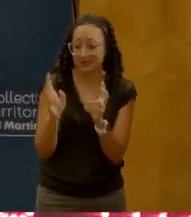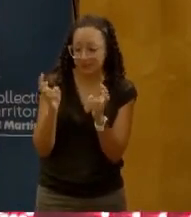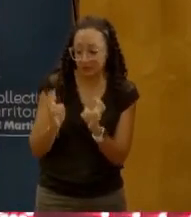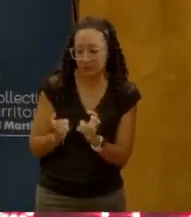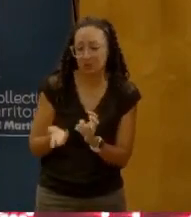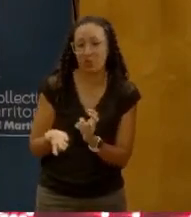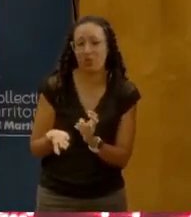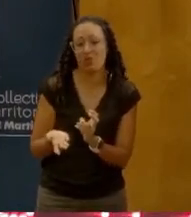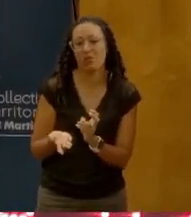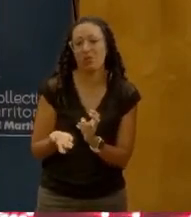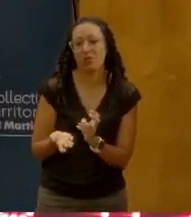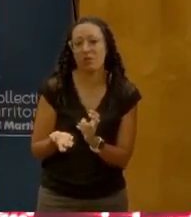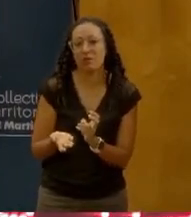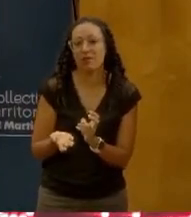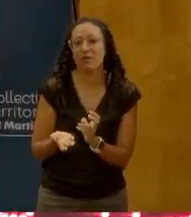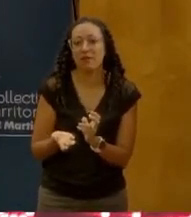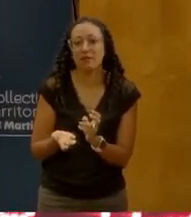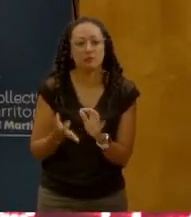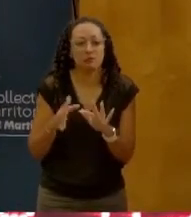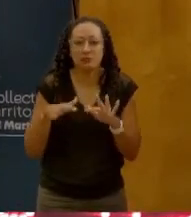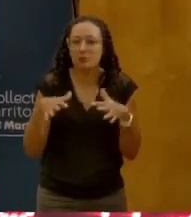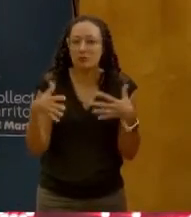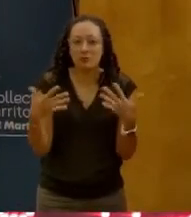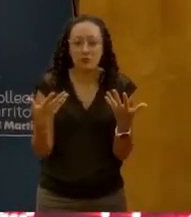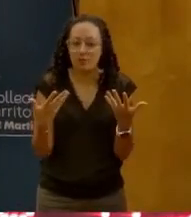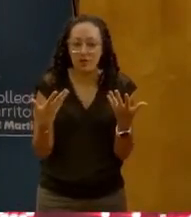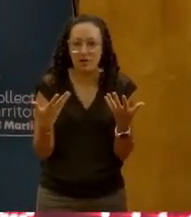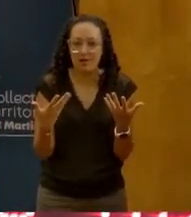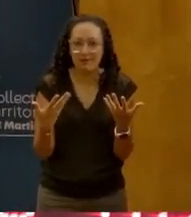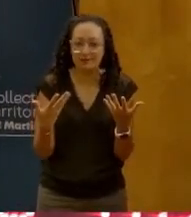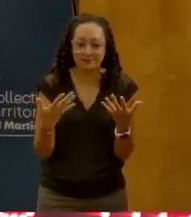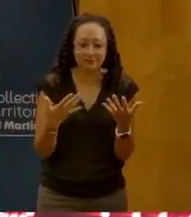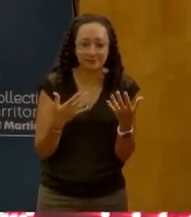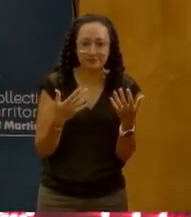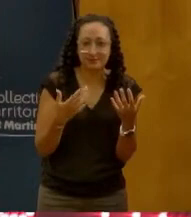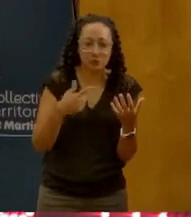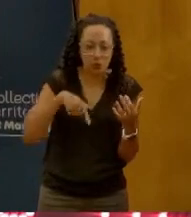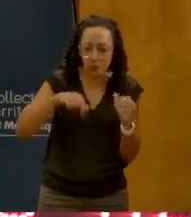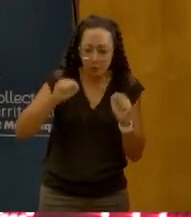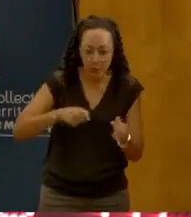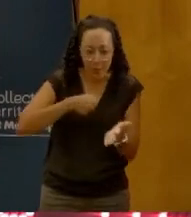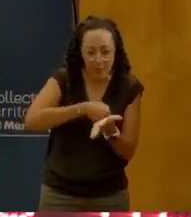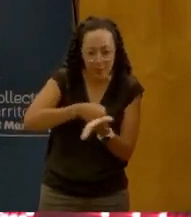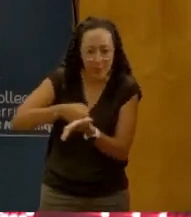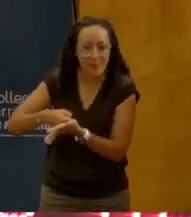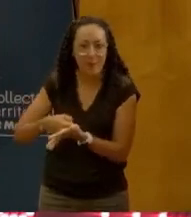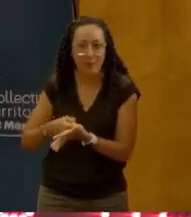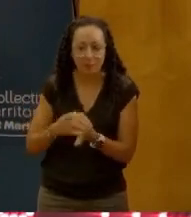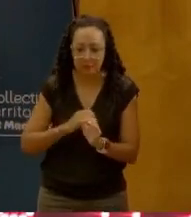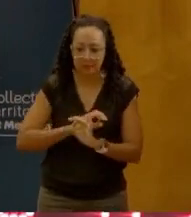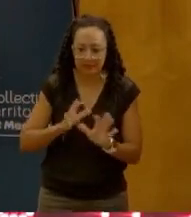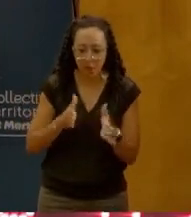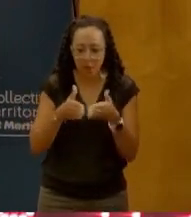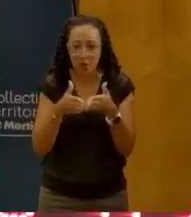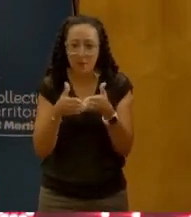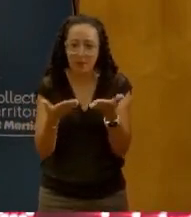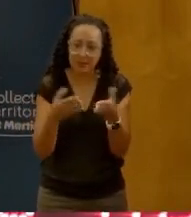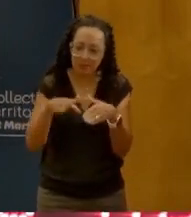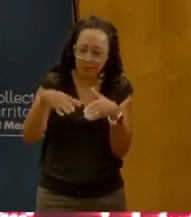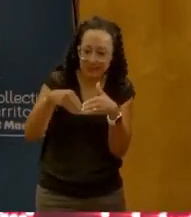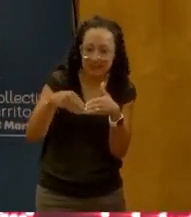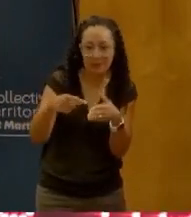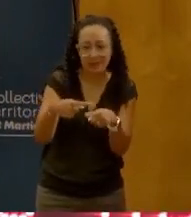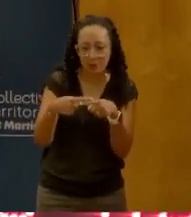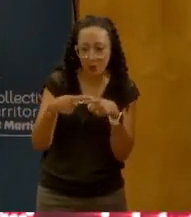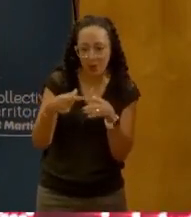Comment faire pour continuer à faire un minimum sans demander une participation à